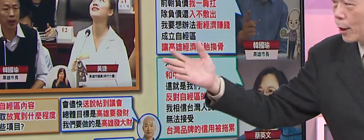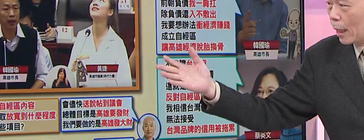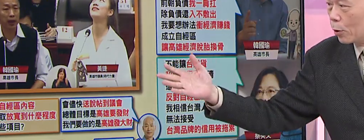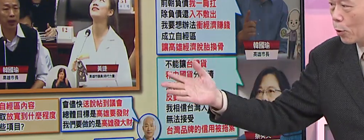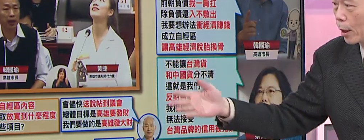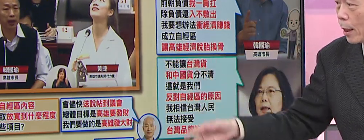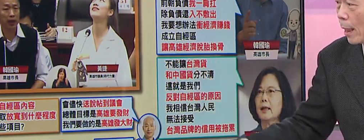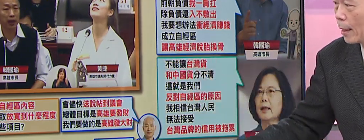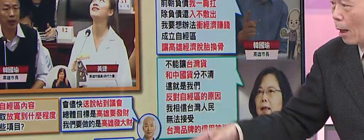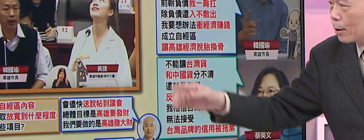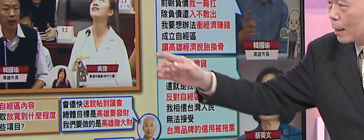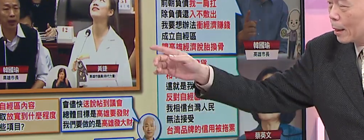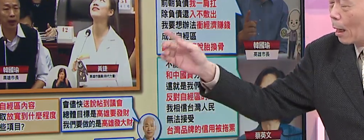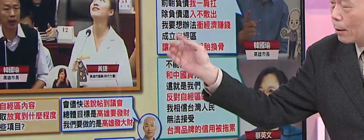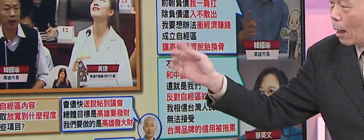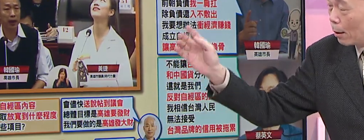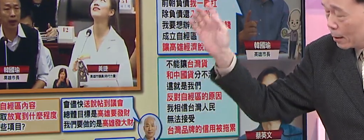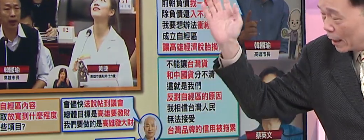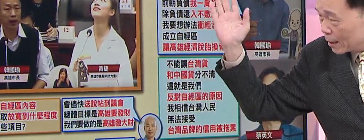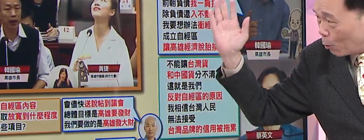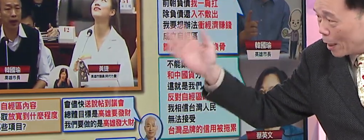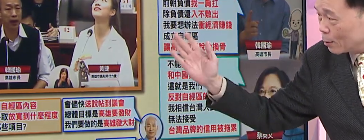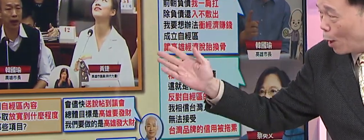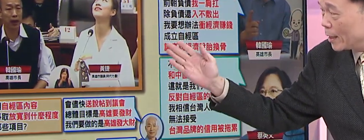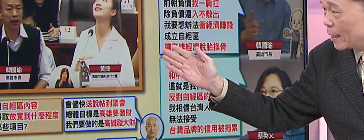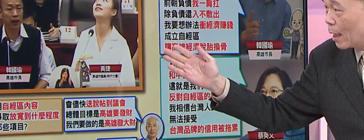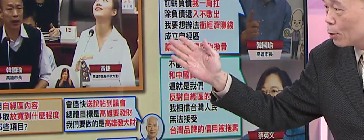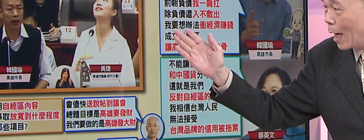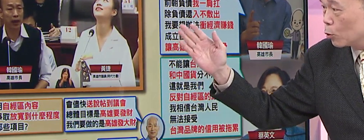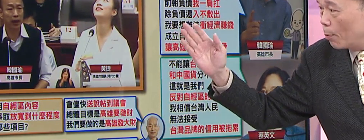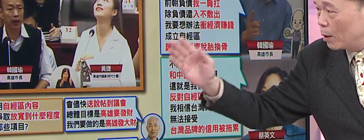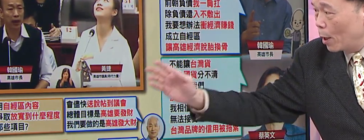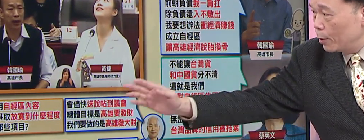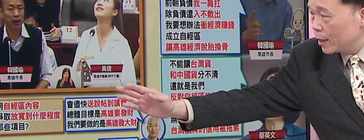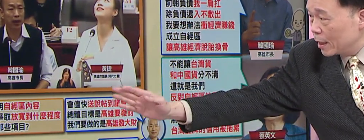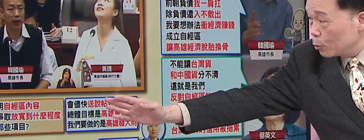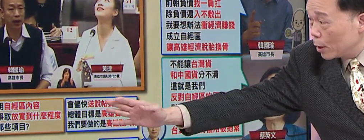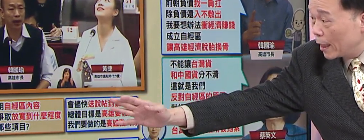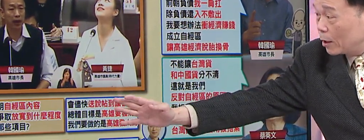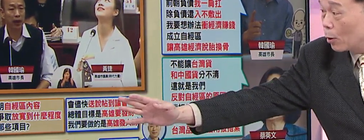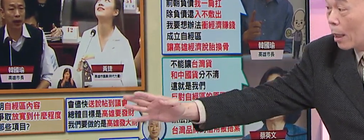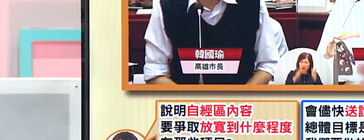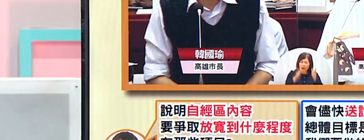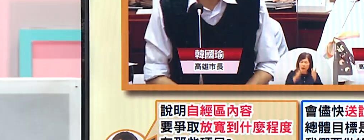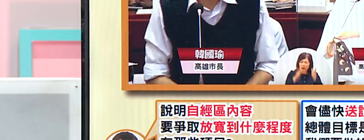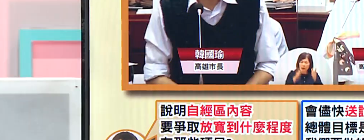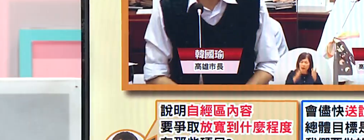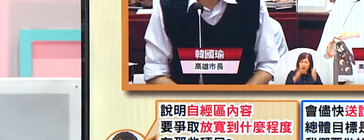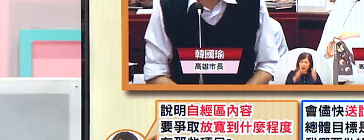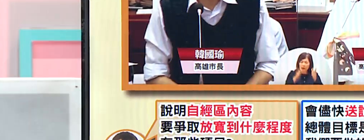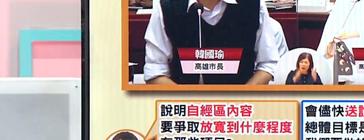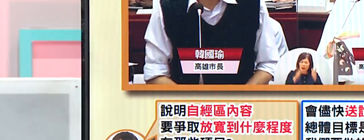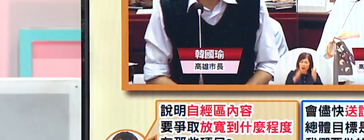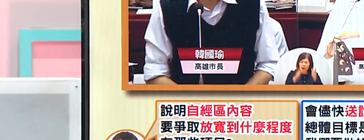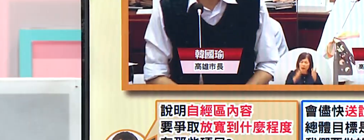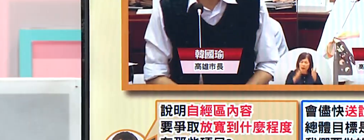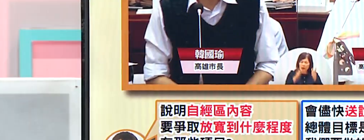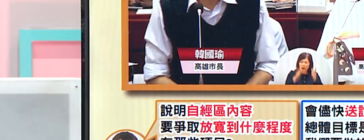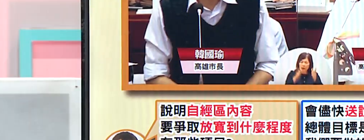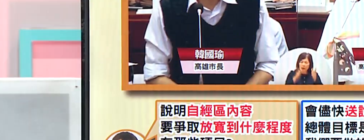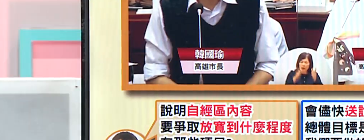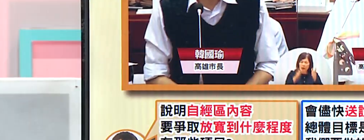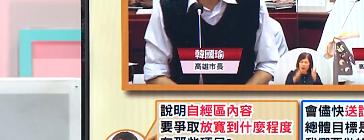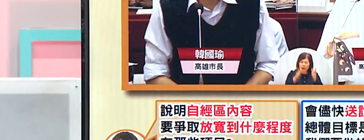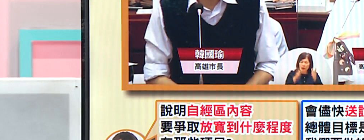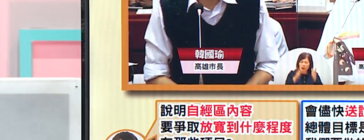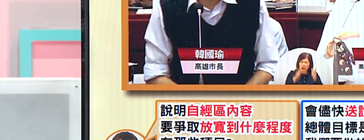韩国瑜市长就说呢，要这个黄杰是要他说明关于自金区的内容，要争取放宽到什么程度啊，有哪些项